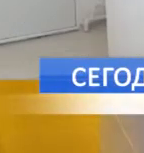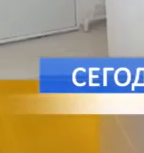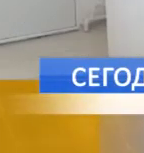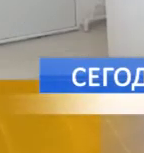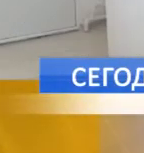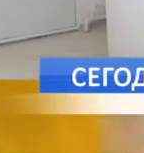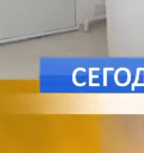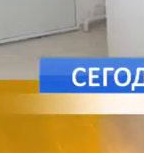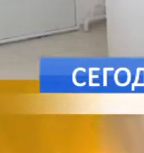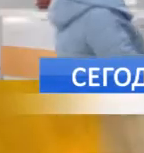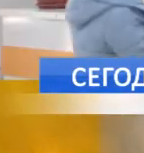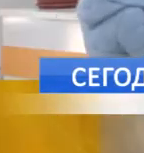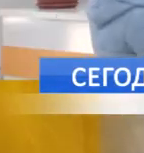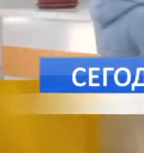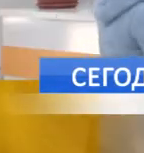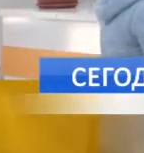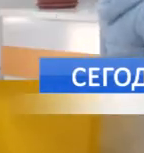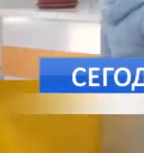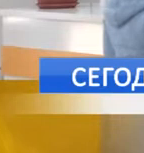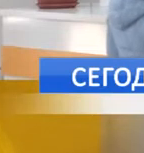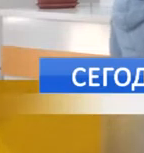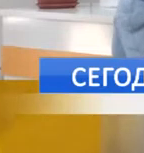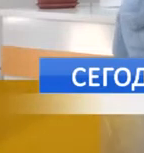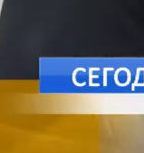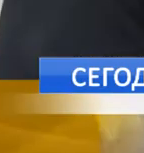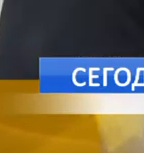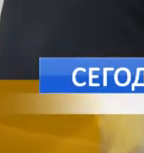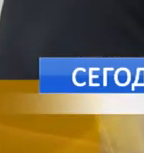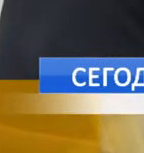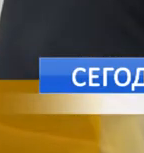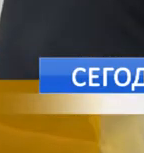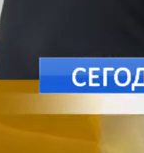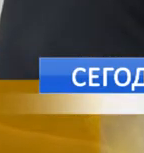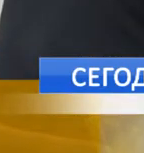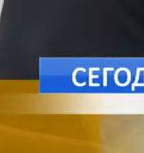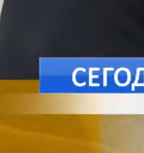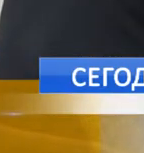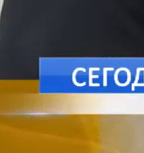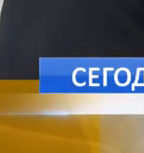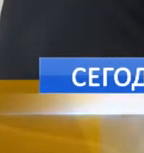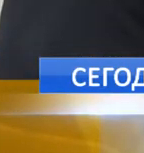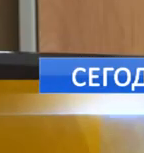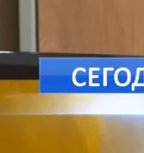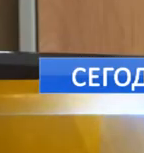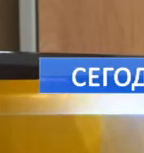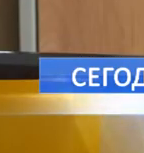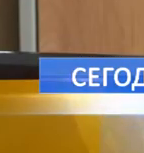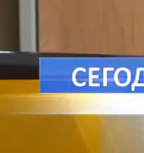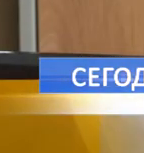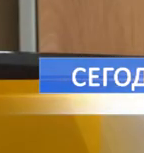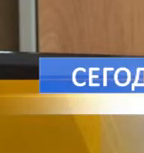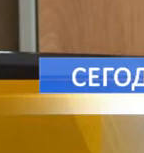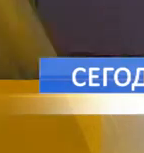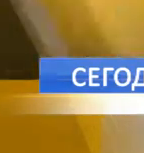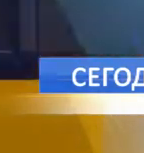Работа ждет. Программа занятости населения и вовлечения в предпринимательство стала путевкой в жизнь для 1700 жителей